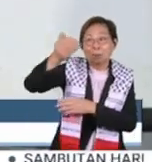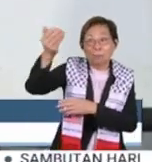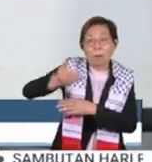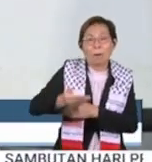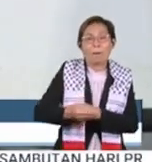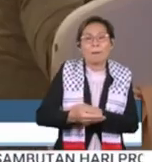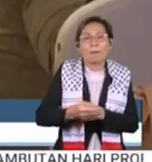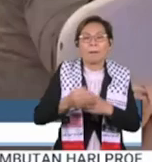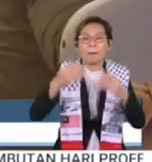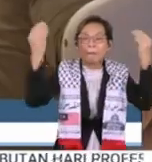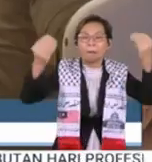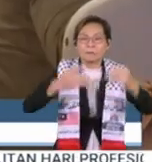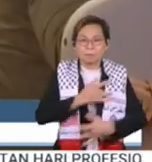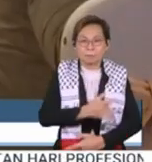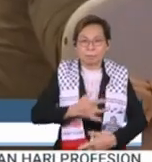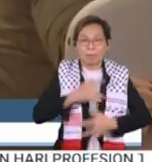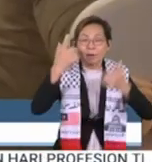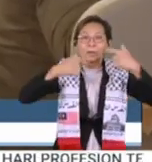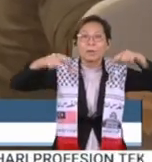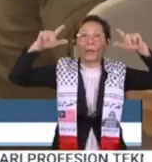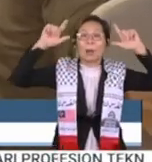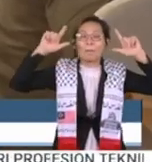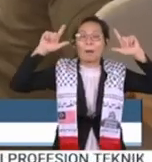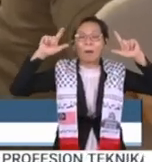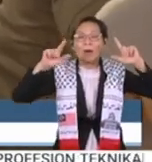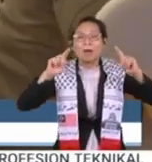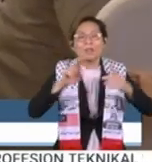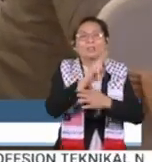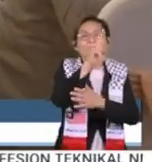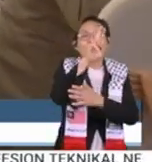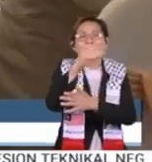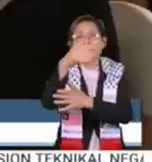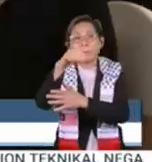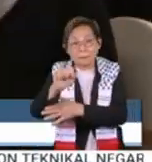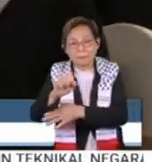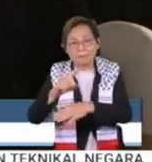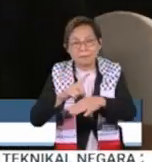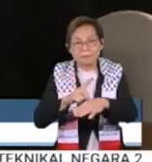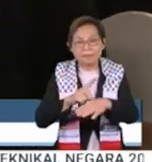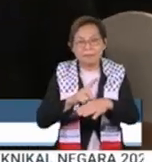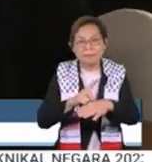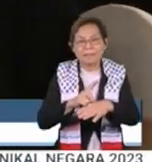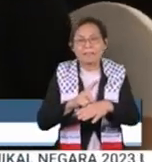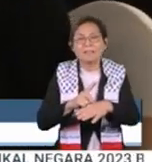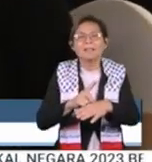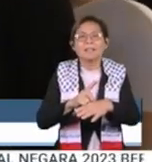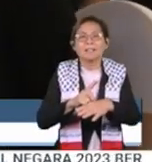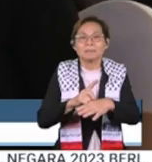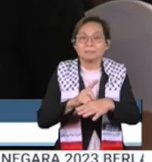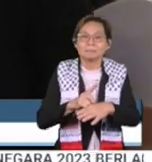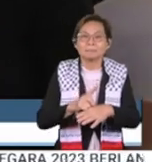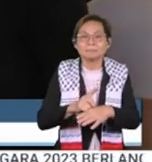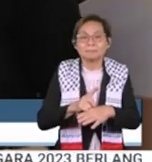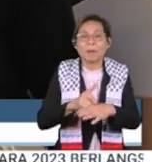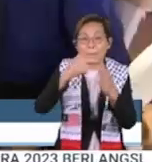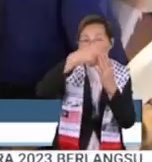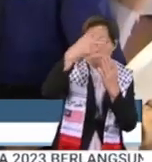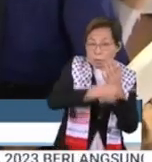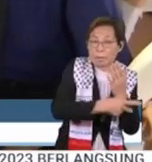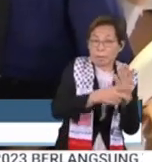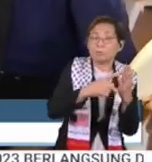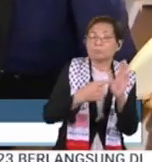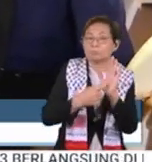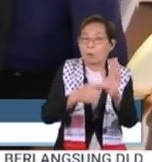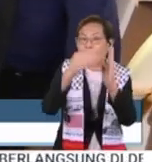pada Majlis Apresiasi Gemilang Mahasiswa Universiti Malaysia Sarawak UNIMAS Megah di Delta Putra UNIMAS Kota Semerahan. Program